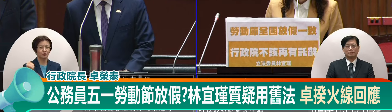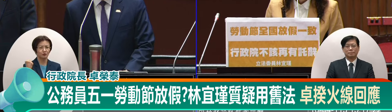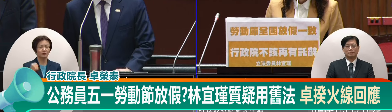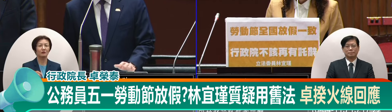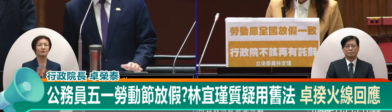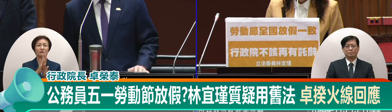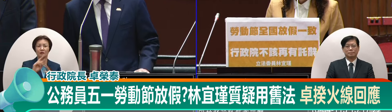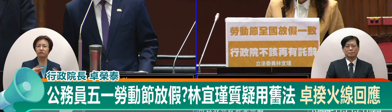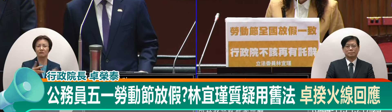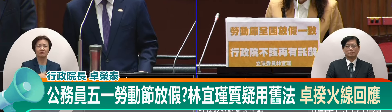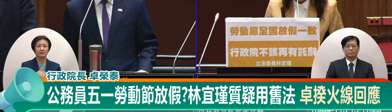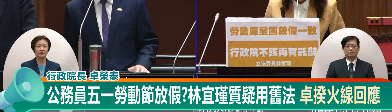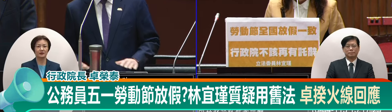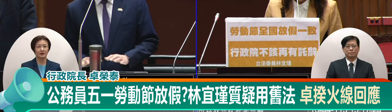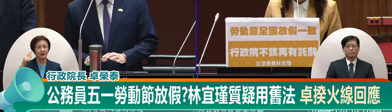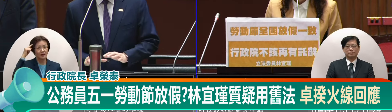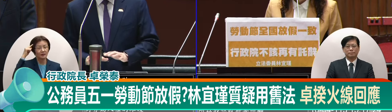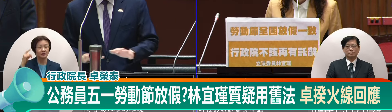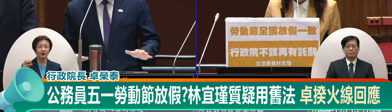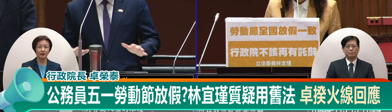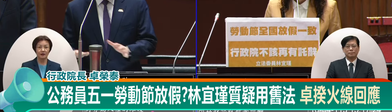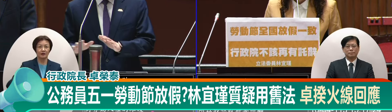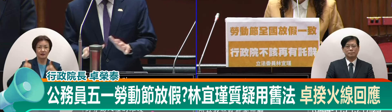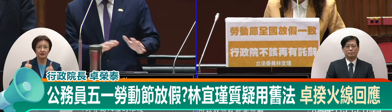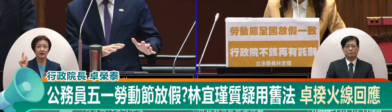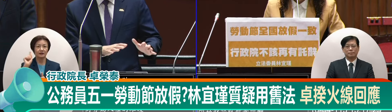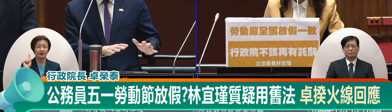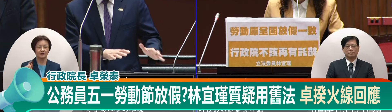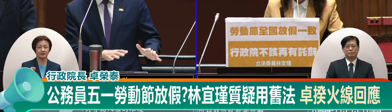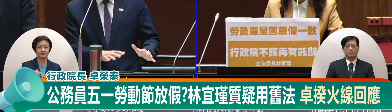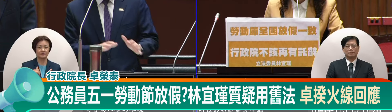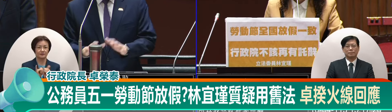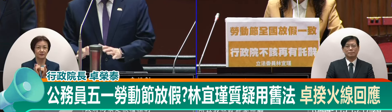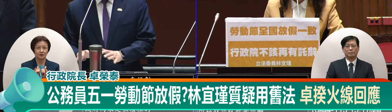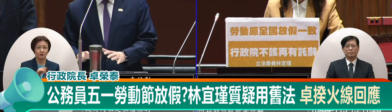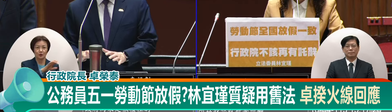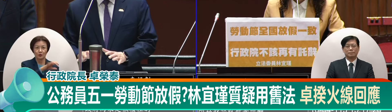会改变。那这个共识就是我们需要社会各个领域各个族群